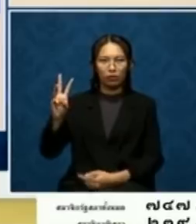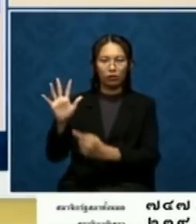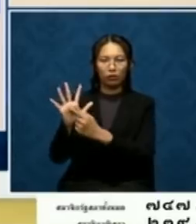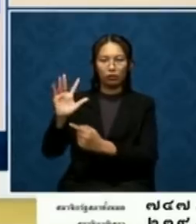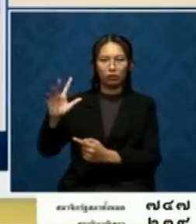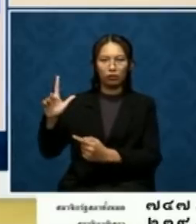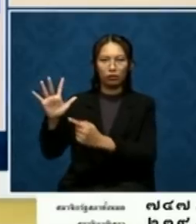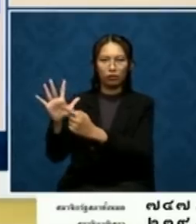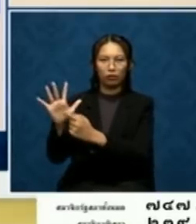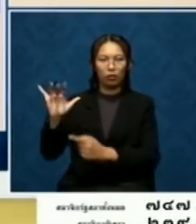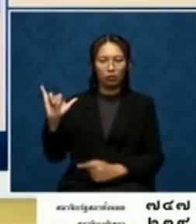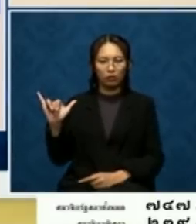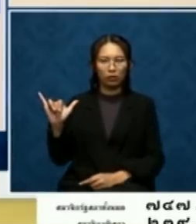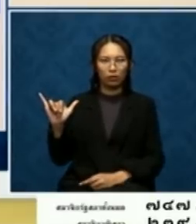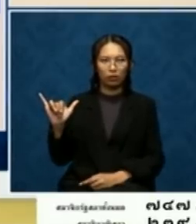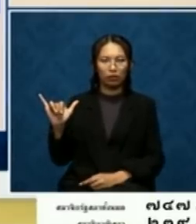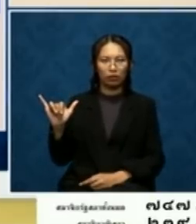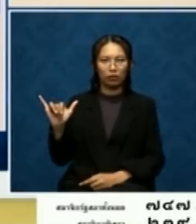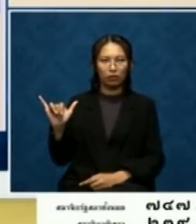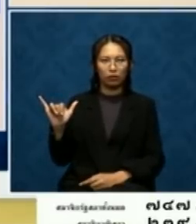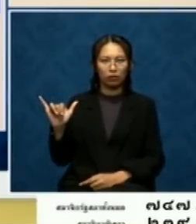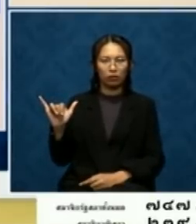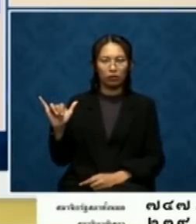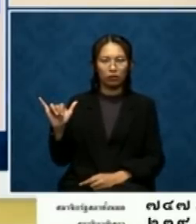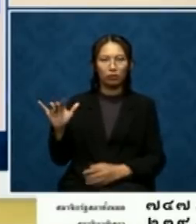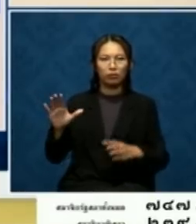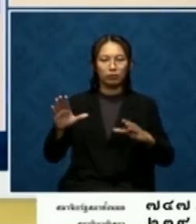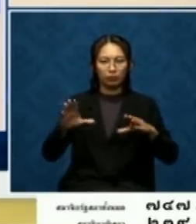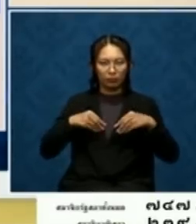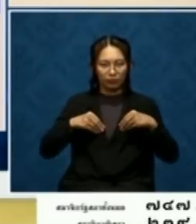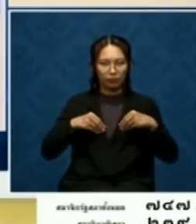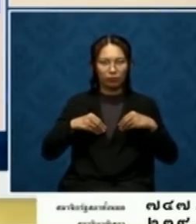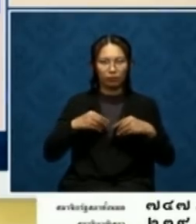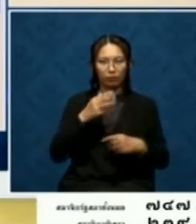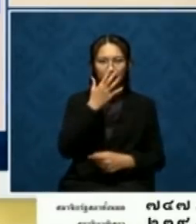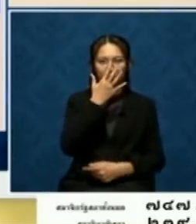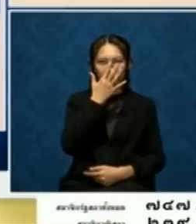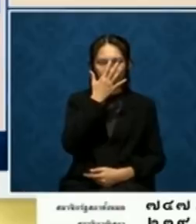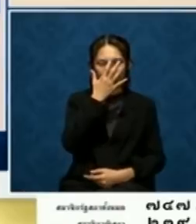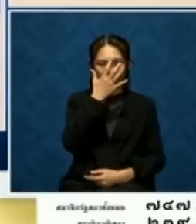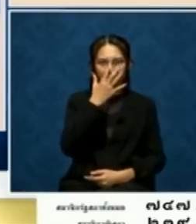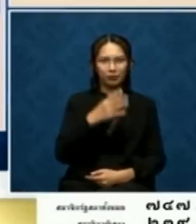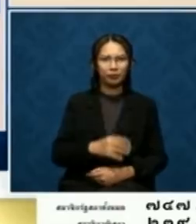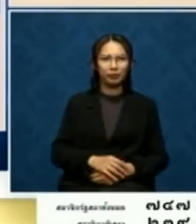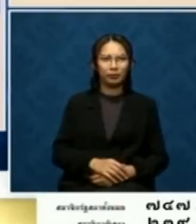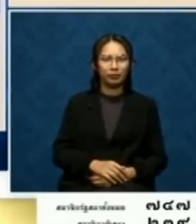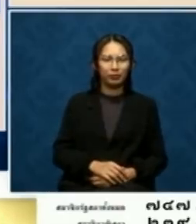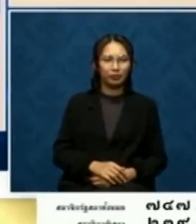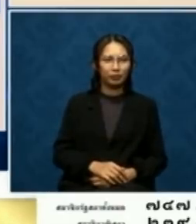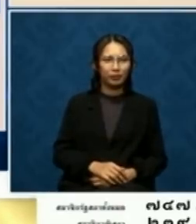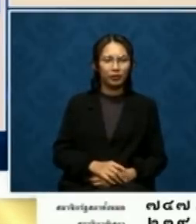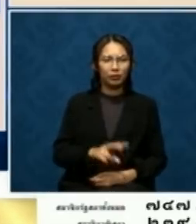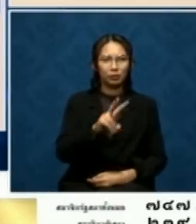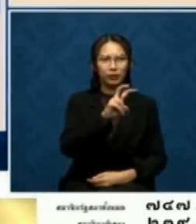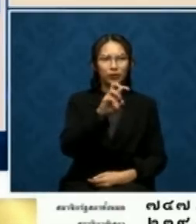าการเมืองนะครับเวลาที่จะทำให้คนรู้สึกว่าม ัน ป๊อปปูล่าขึ้นมาแบบเฮ้ยมันดีขึ้น